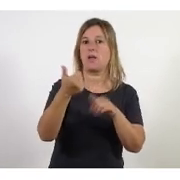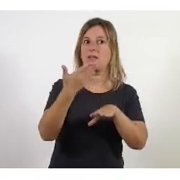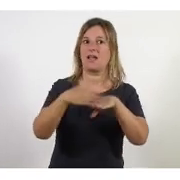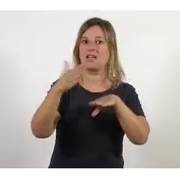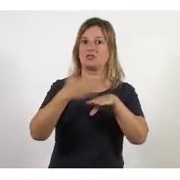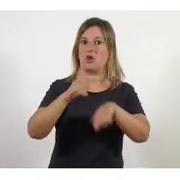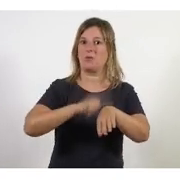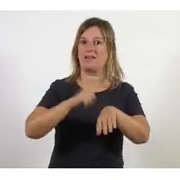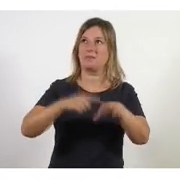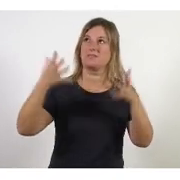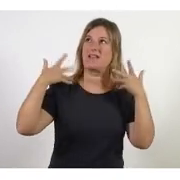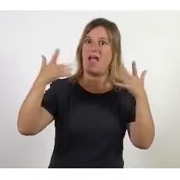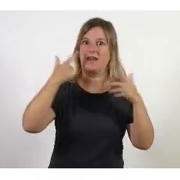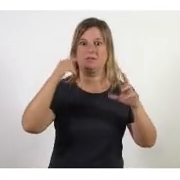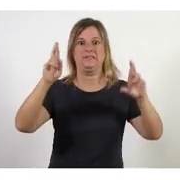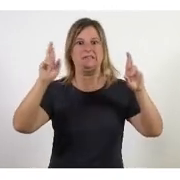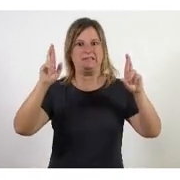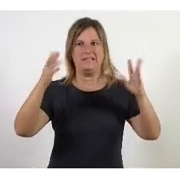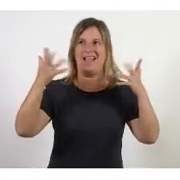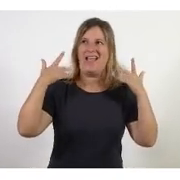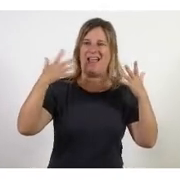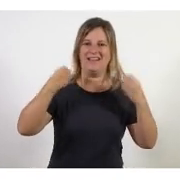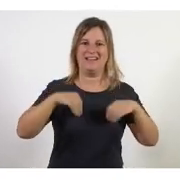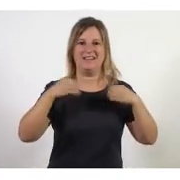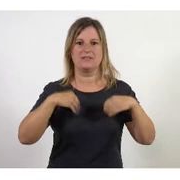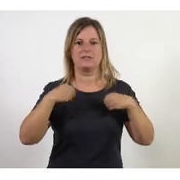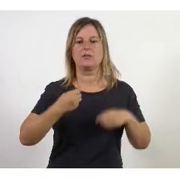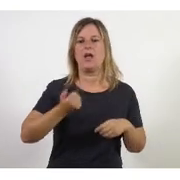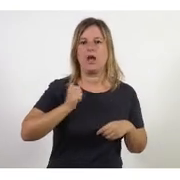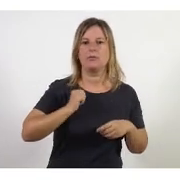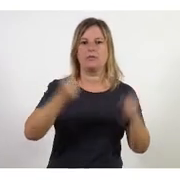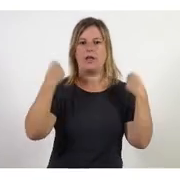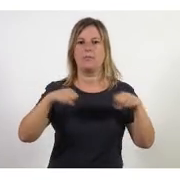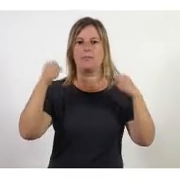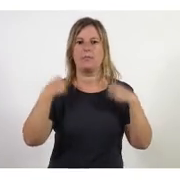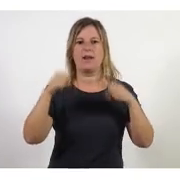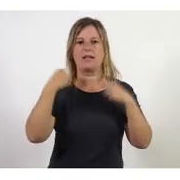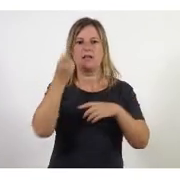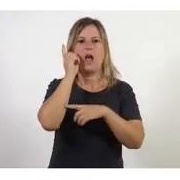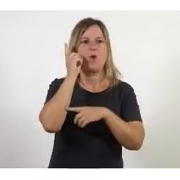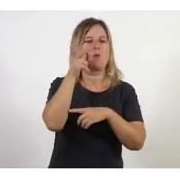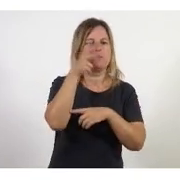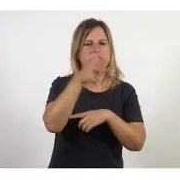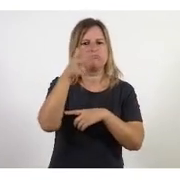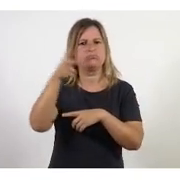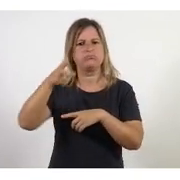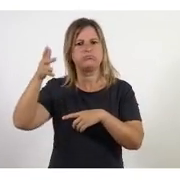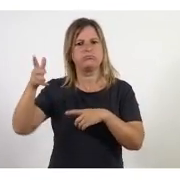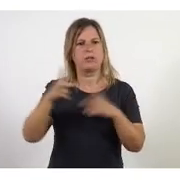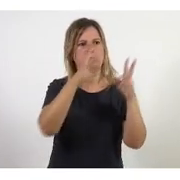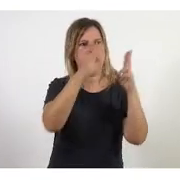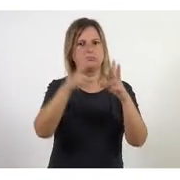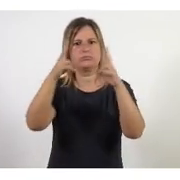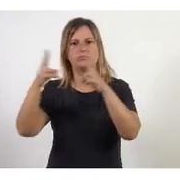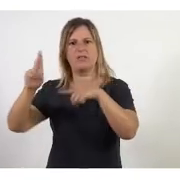lliure, espero, per això deia que espero que tinguem temps a l'aire lliure, practiqueu amb el vostre mòbil i rodeu clips